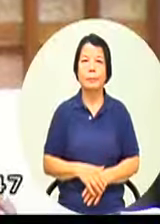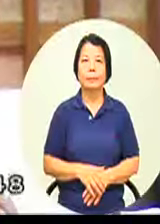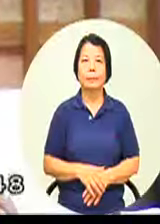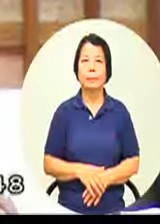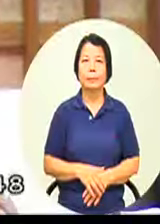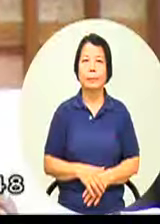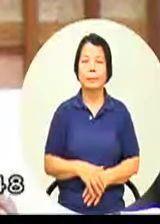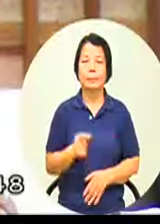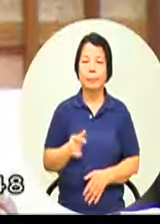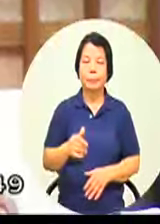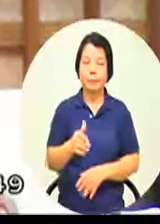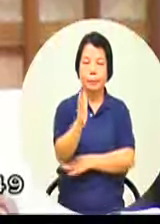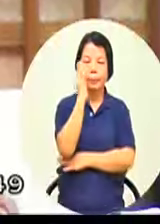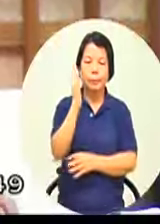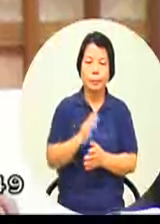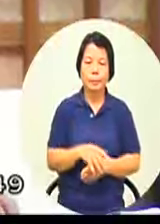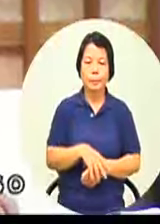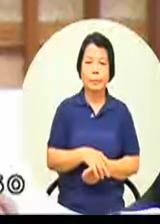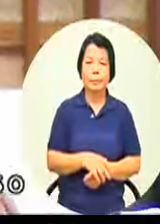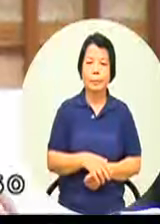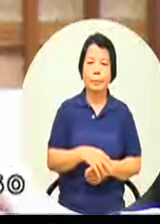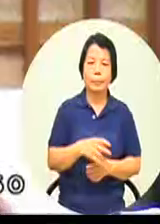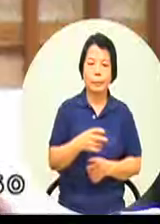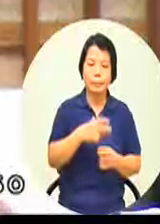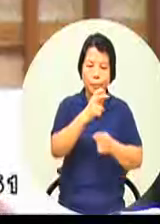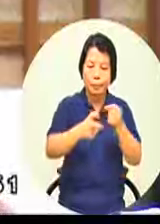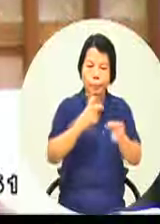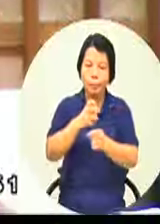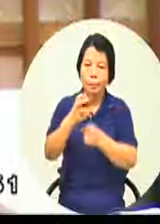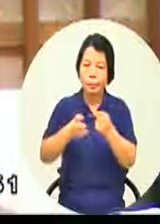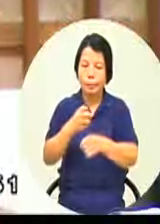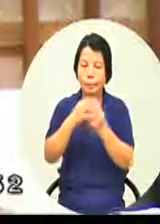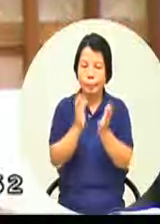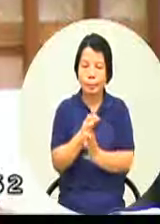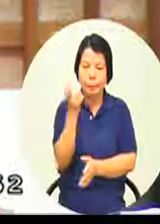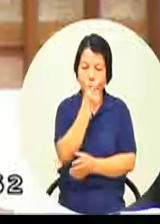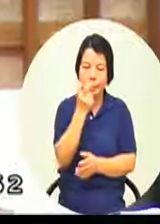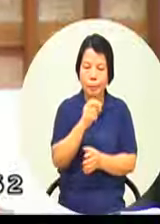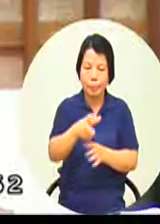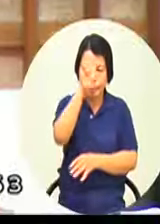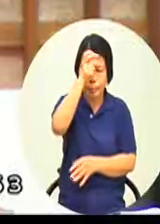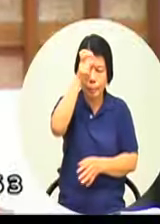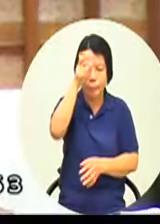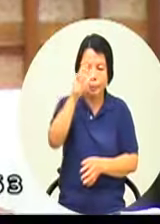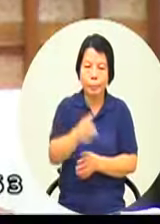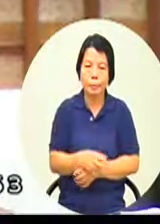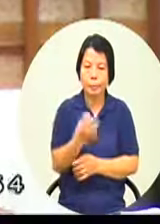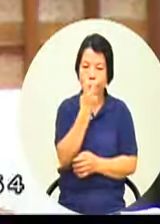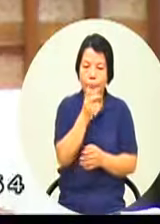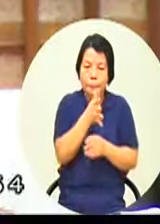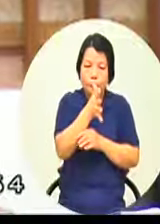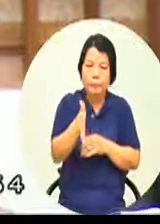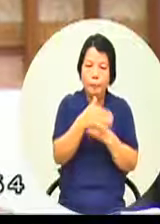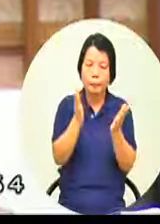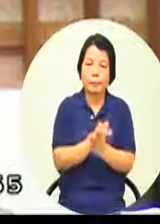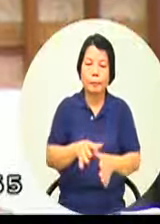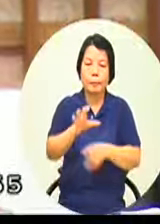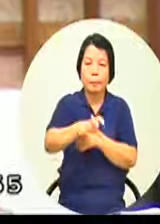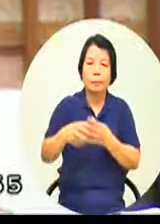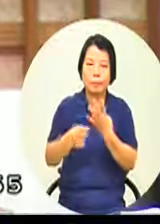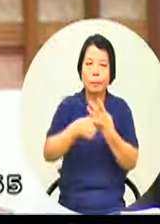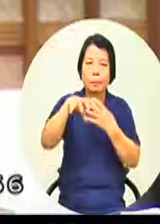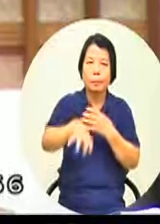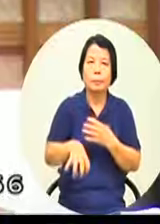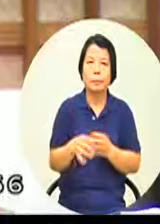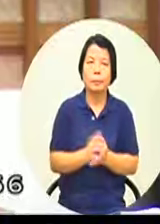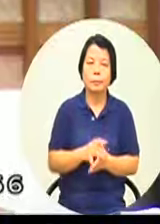不成政府抓了二三十年的菜虫，动用了多少的警调，跟我们农业局里面、